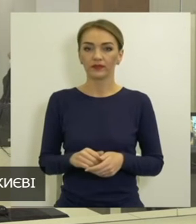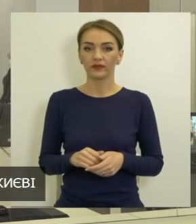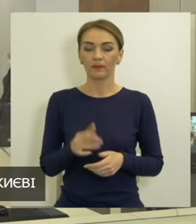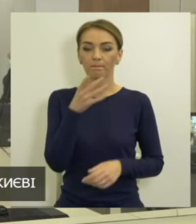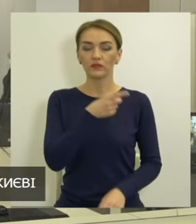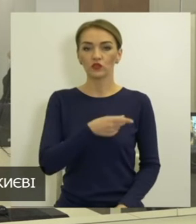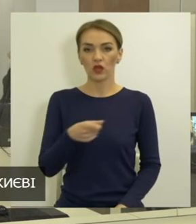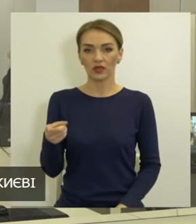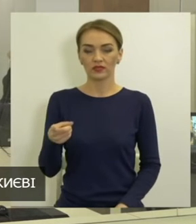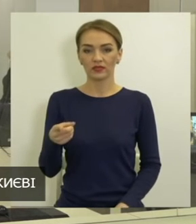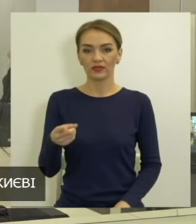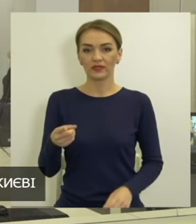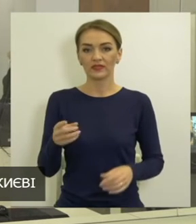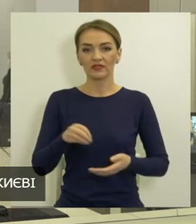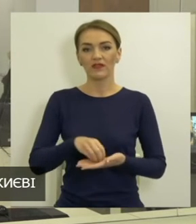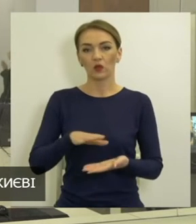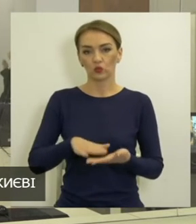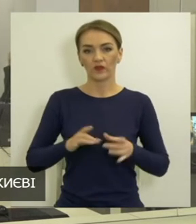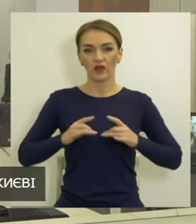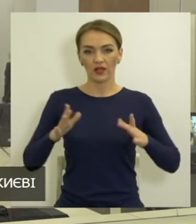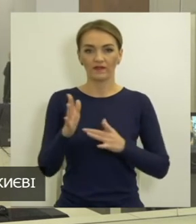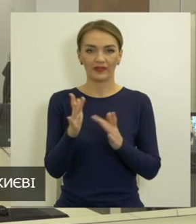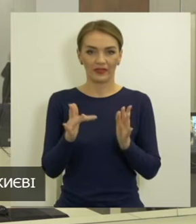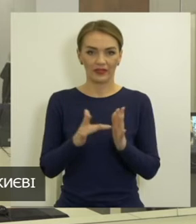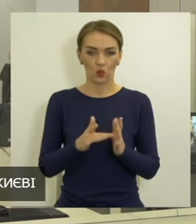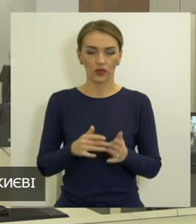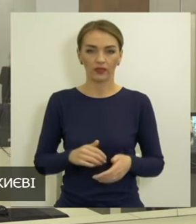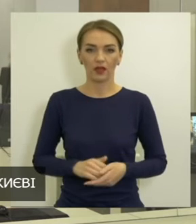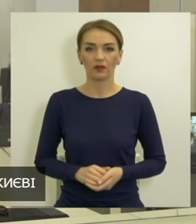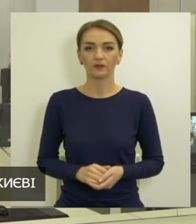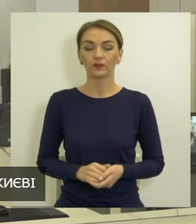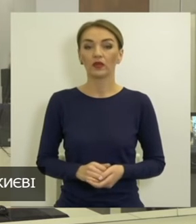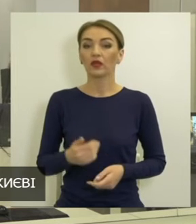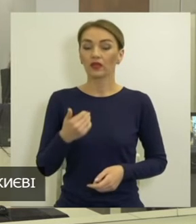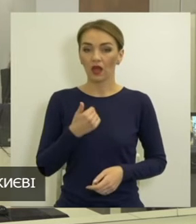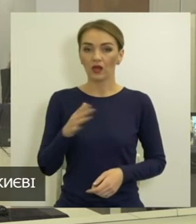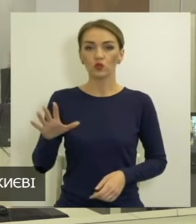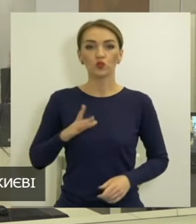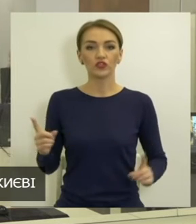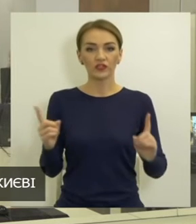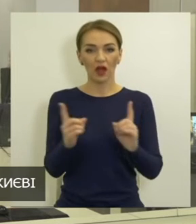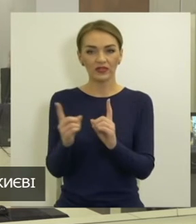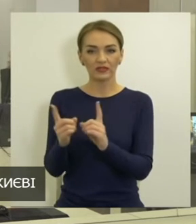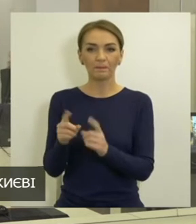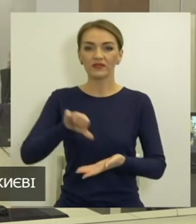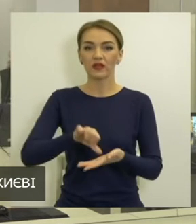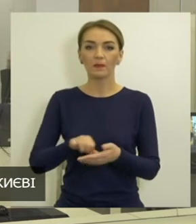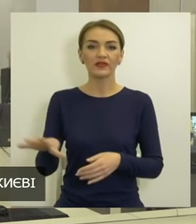під час святкування Великодня. Я зустрічався з представниками всіх